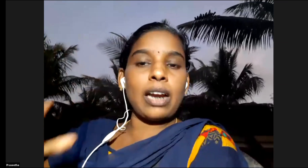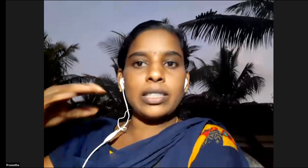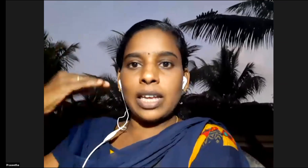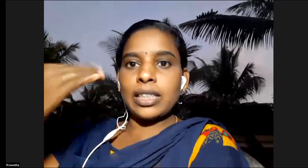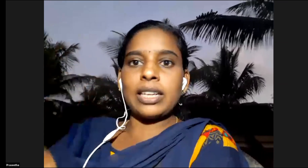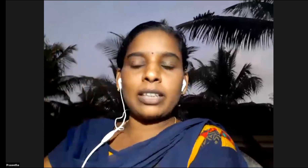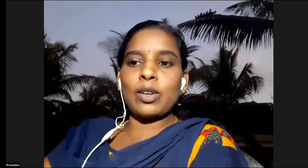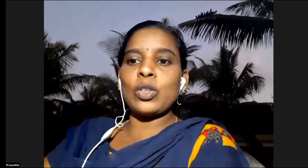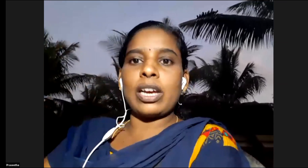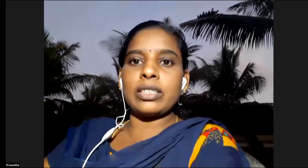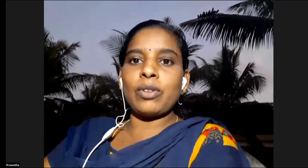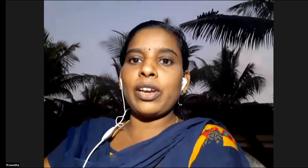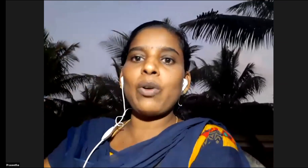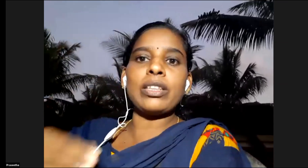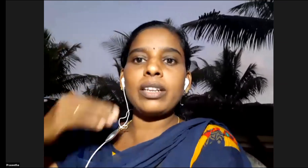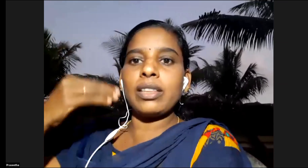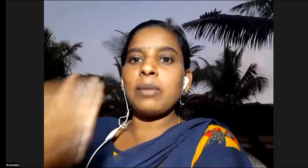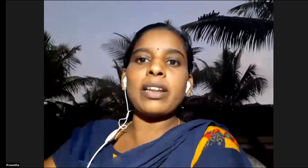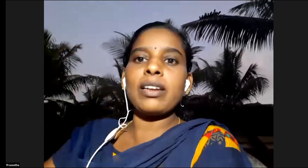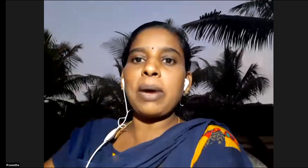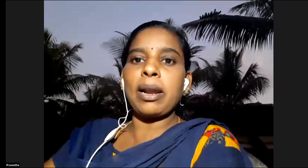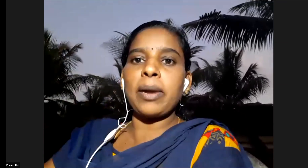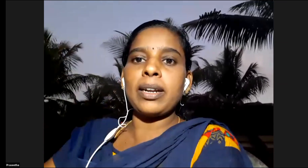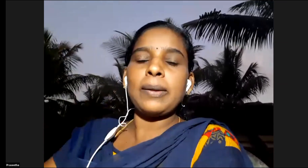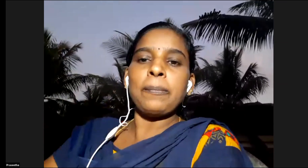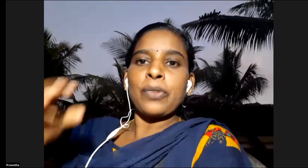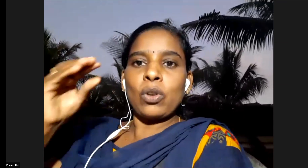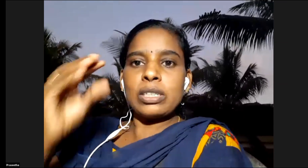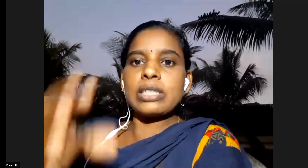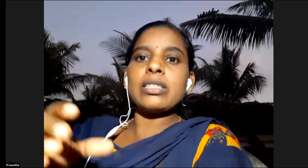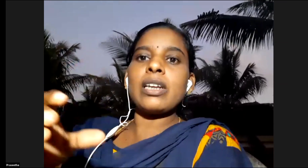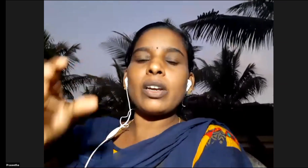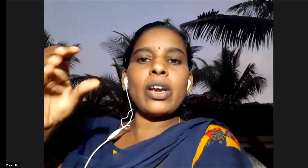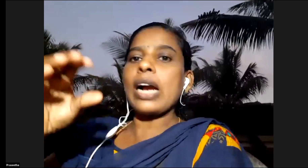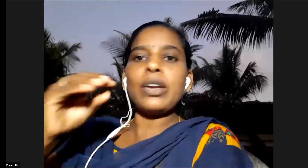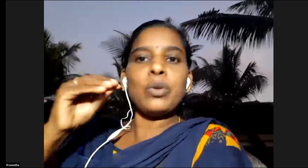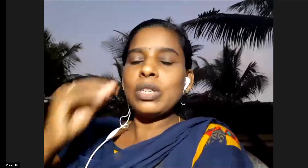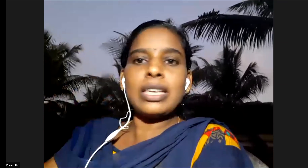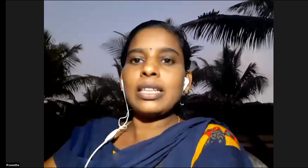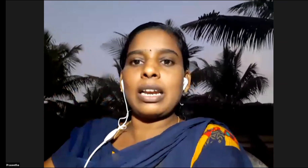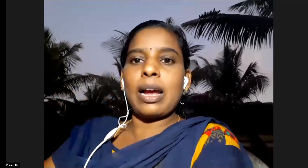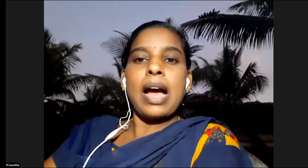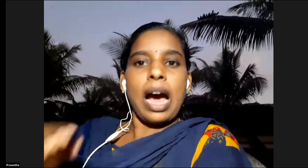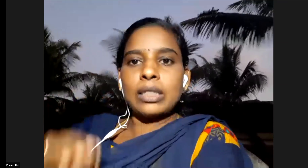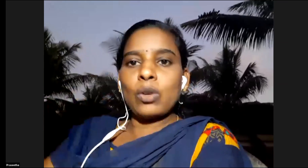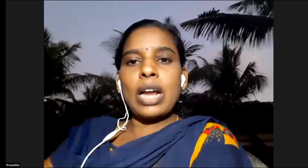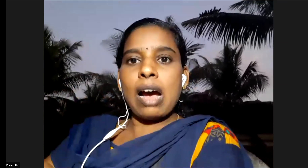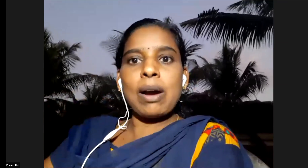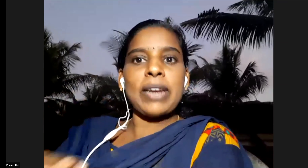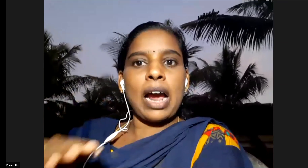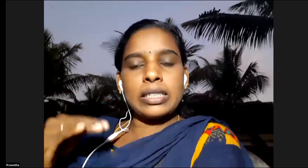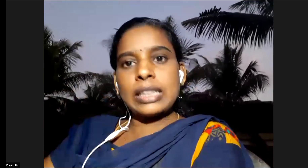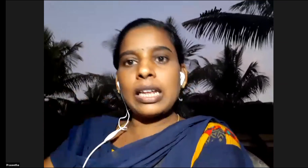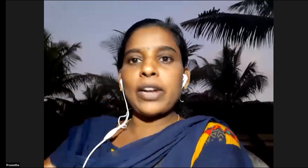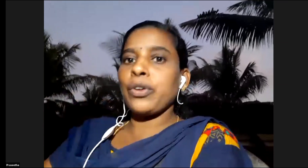രീതിയിൽ രാജ്യാന്തര തലത്തിൽ ഒരു ചർച്ച വരികയോ അതിന്റെ തീരുമാനത്തിന്റെ ഫലമായിട്ട് ഒരു റിസർച്ച് നടക്കുകയോ അങ്ങനെ ഒന്നും ചെയ്തിട്ടില്ല.